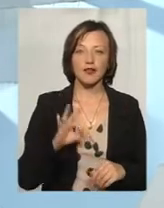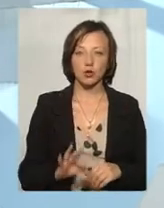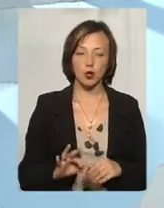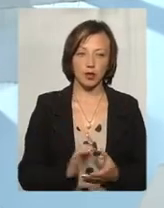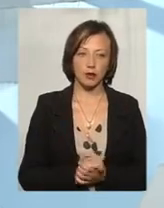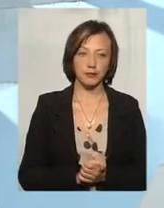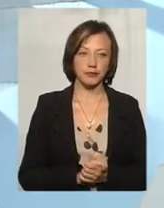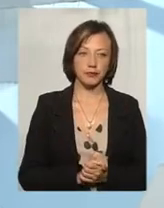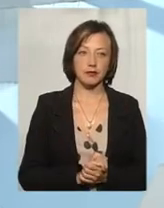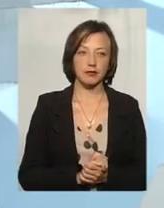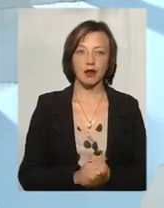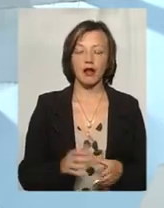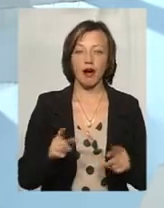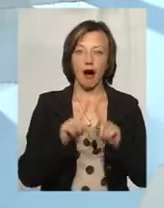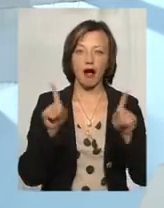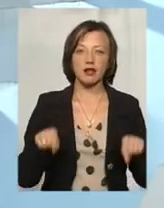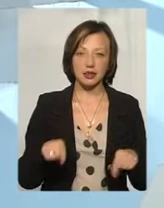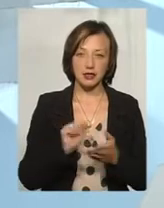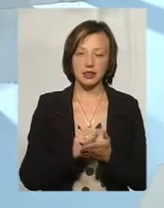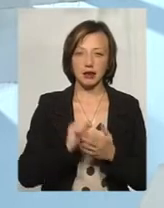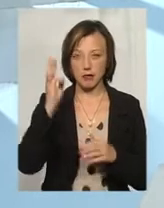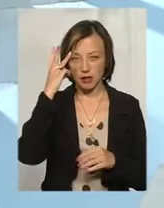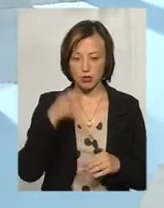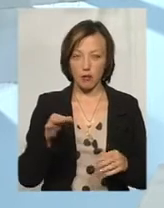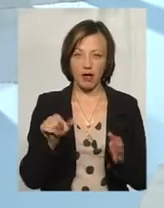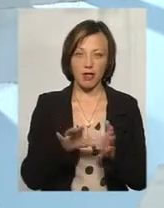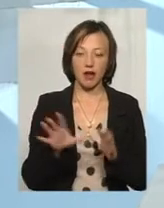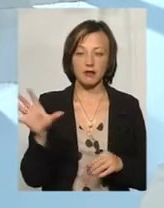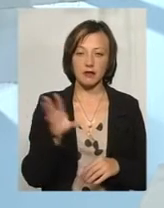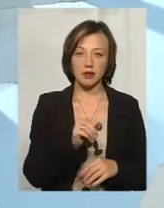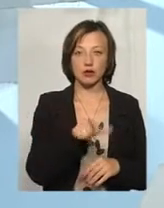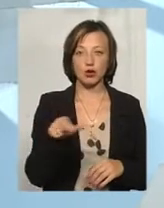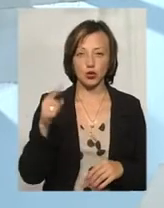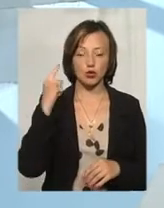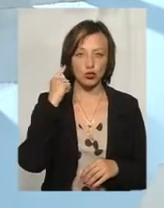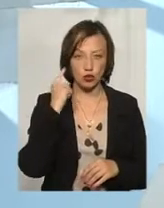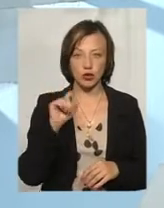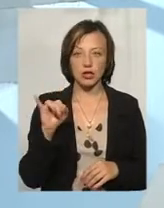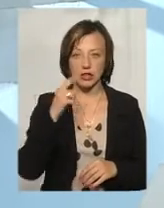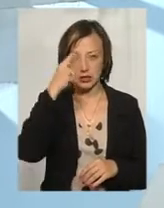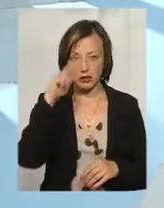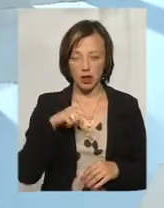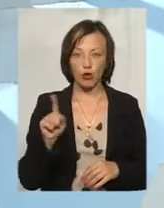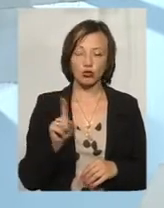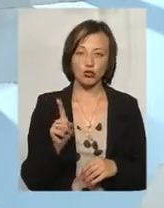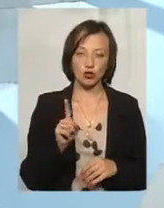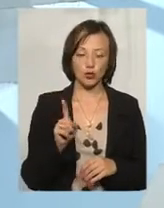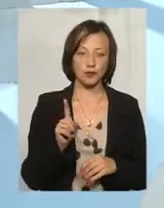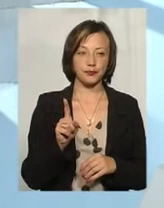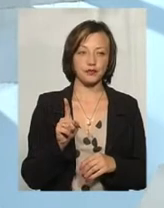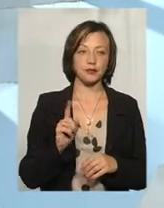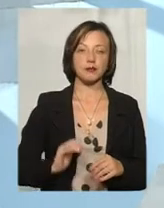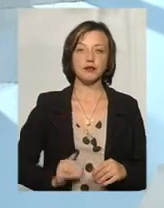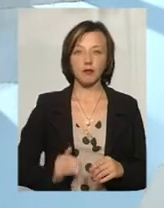70,01% пакету акцій ПАТ «Хмельницькобленерго». І всі, напевно, що споживачі чули і знають, що